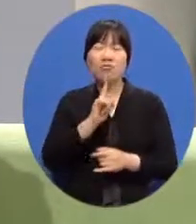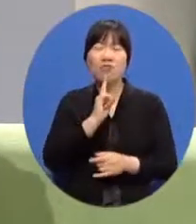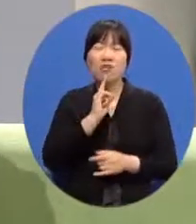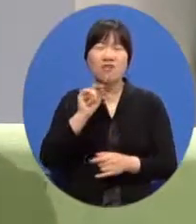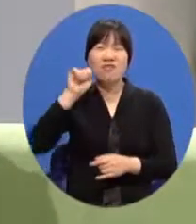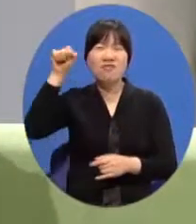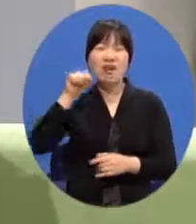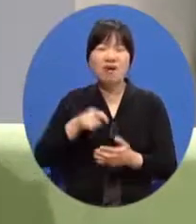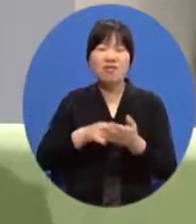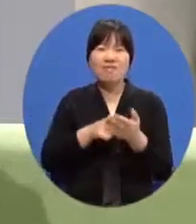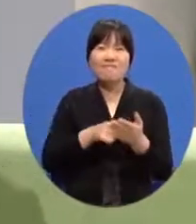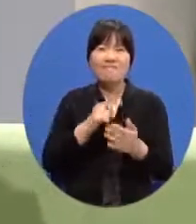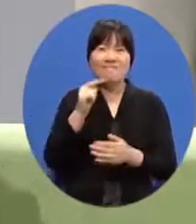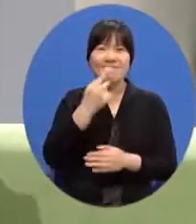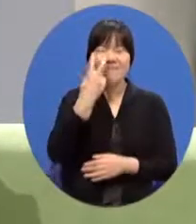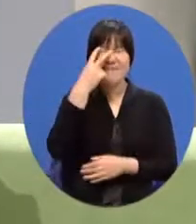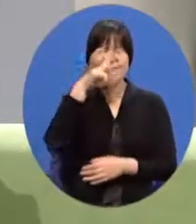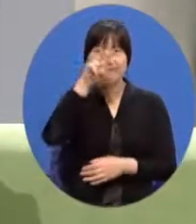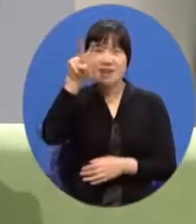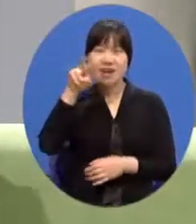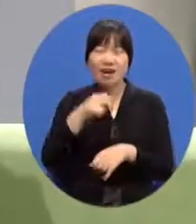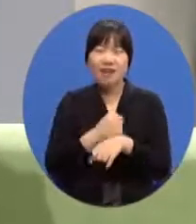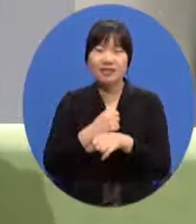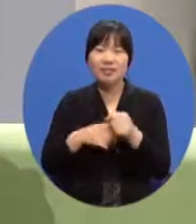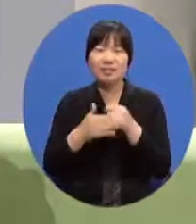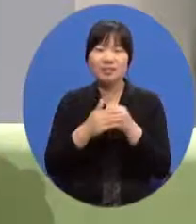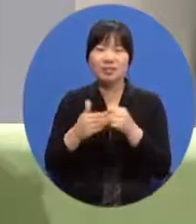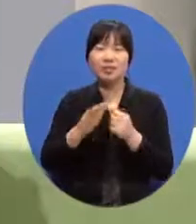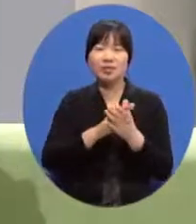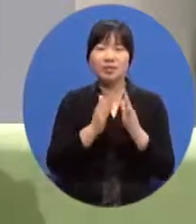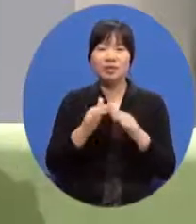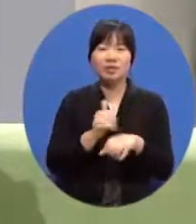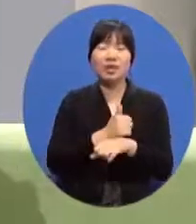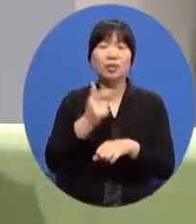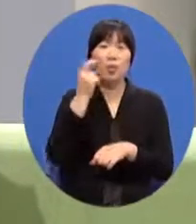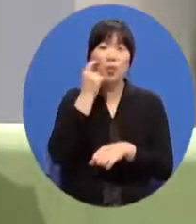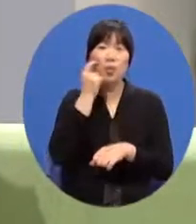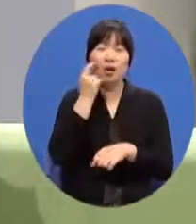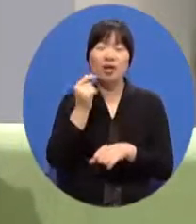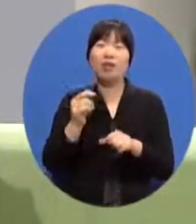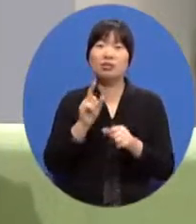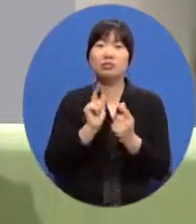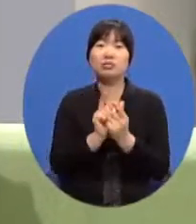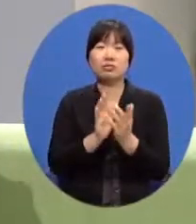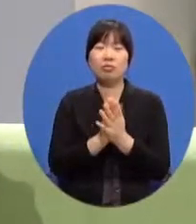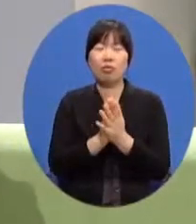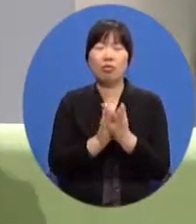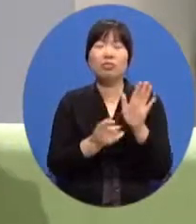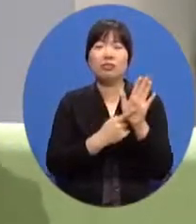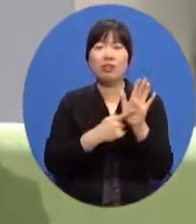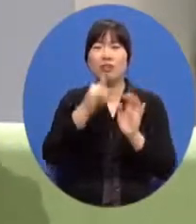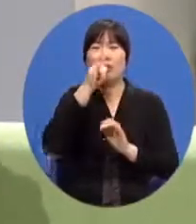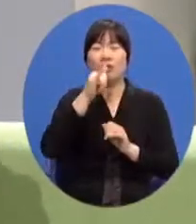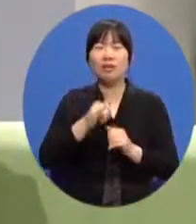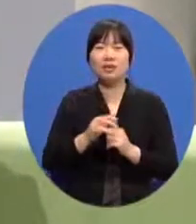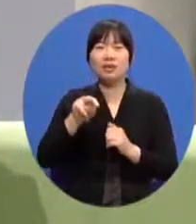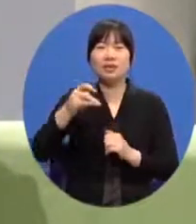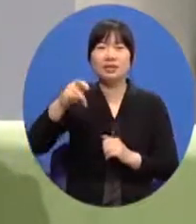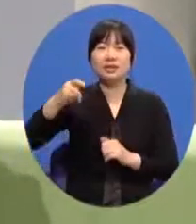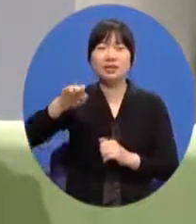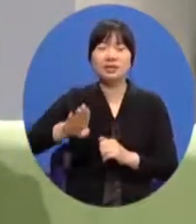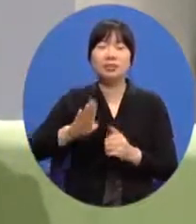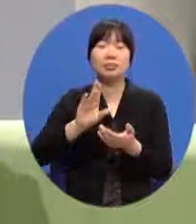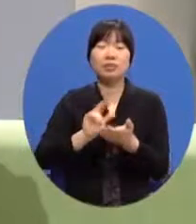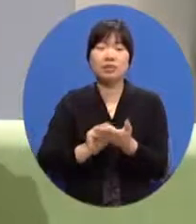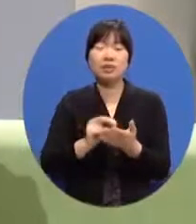들어오고 뭐 눈빛이 음흉하다 막 이래가지고 유치원도 못 다니고 막 이런 경우도 사실 실제로 있습니다. 그래서 스킨십이 요즘 좀